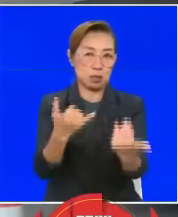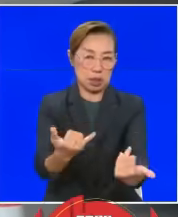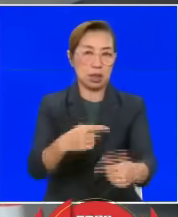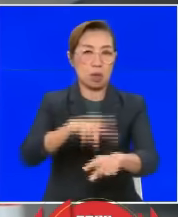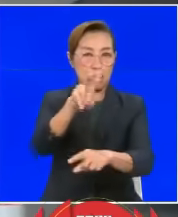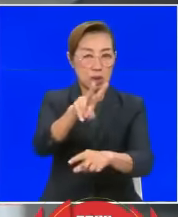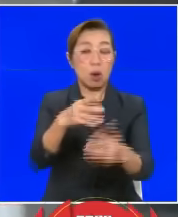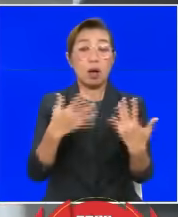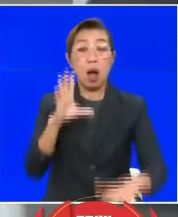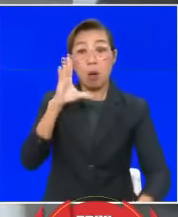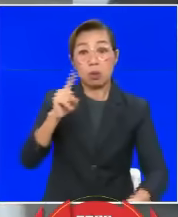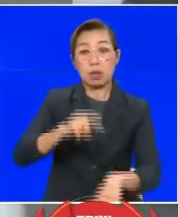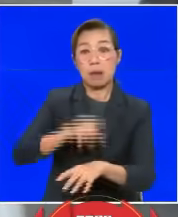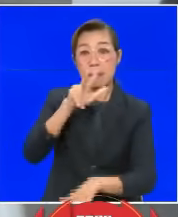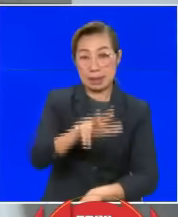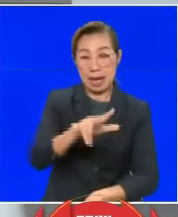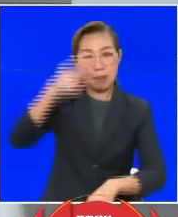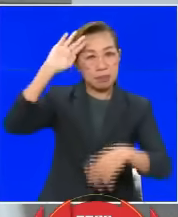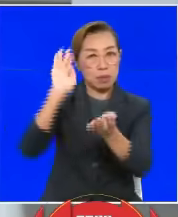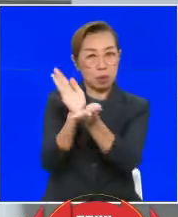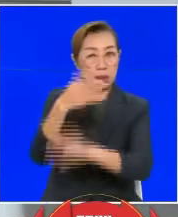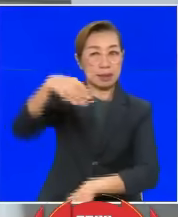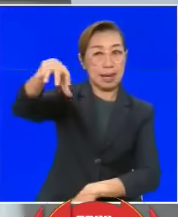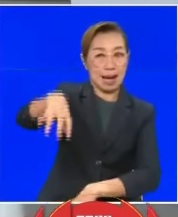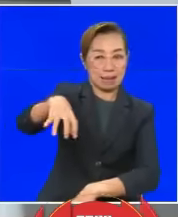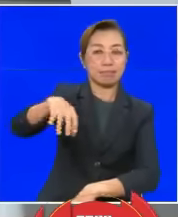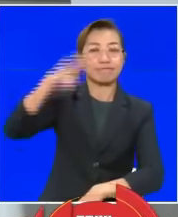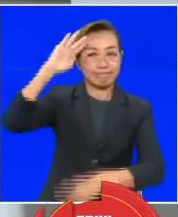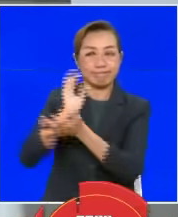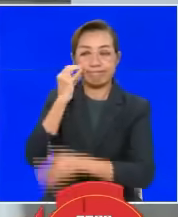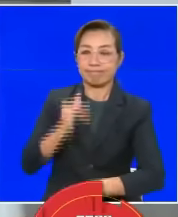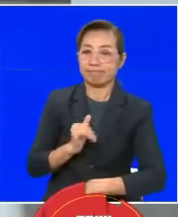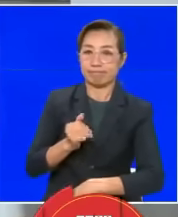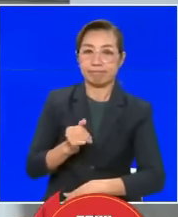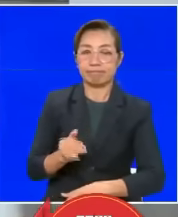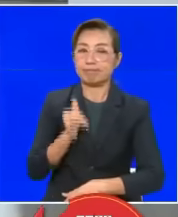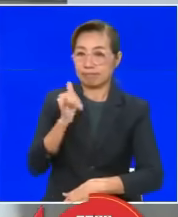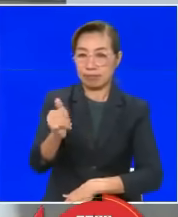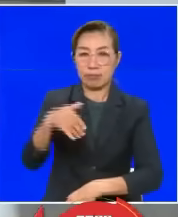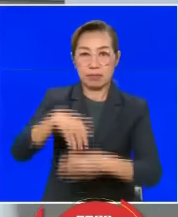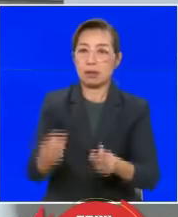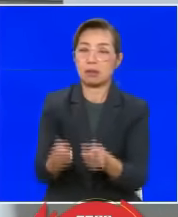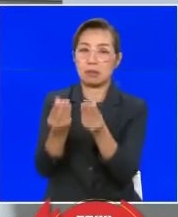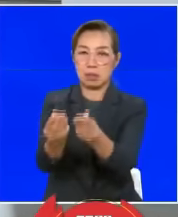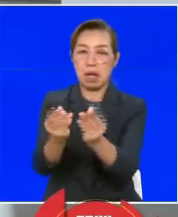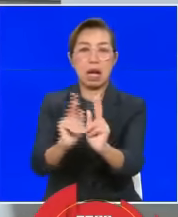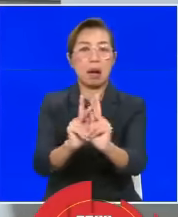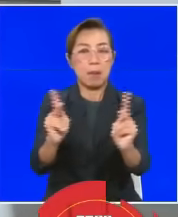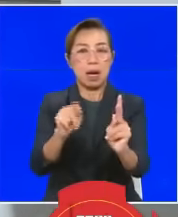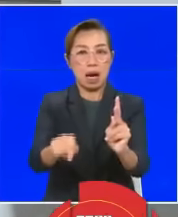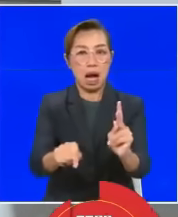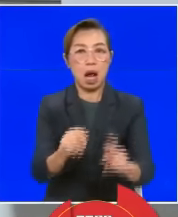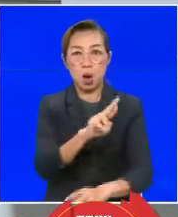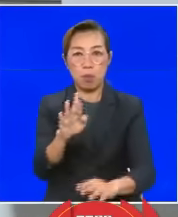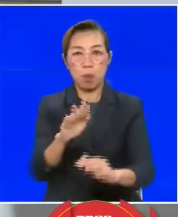โจ๊กจะเดินทางไปที่สำนักงานตำรวจแห่งชาติเพื่อที่จะไปยื่นต่อคณะกรรมการพิทักษ์ระบบคุณธรรมและประธาน